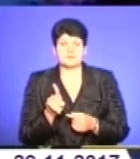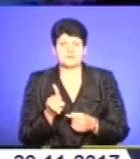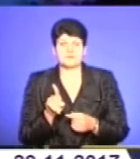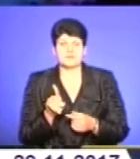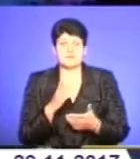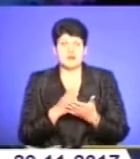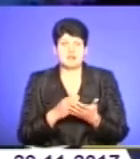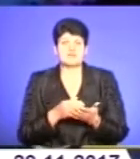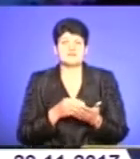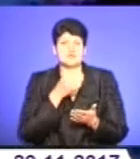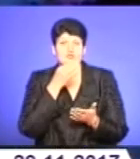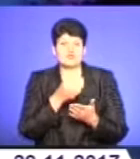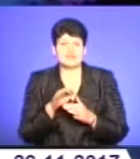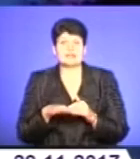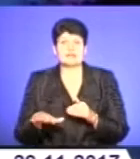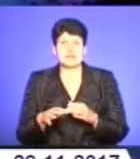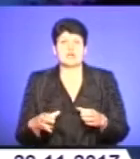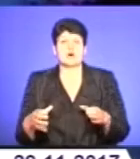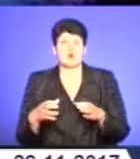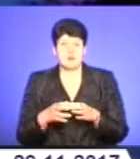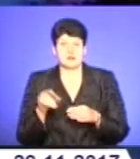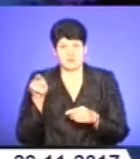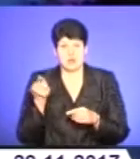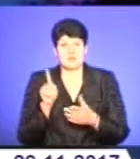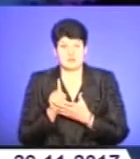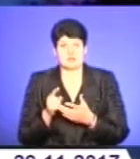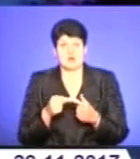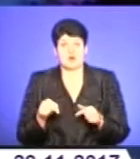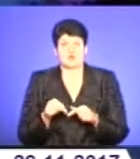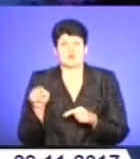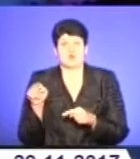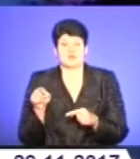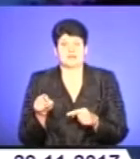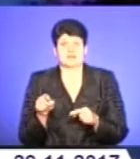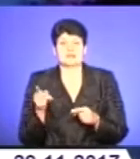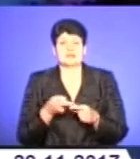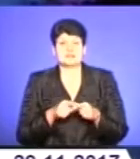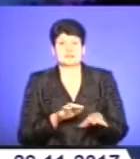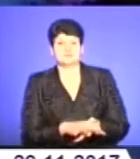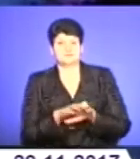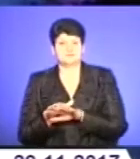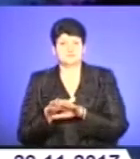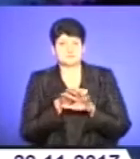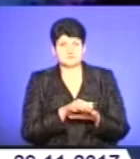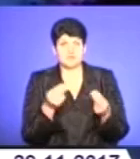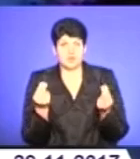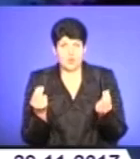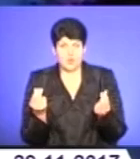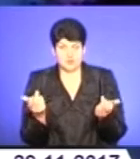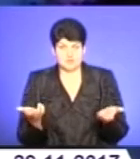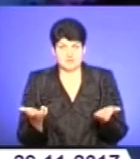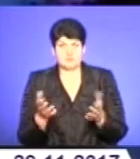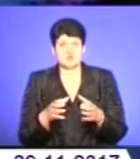за те, за що має відповідати територіальна громада, а саме вона повинна організовувати ці трансфери коштів між